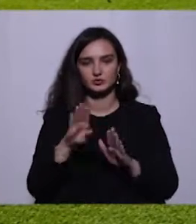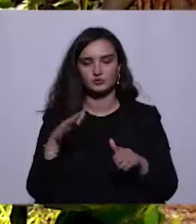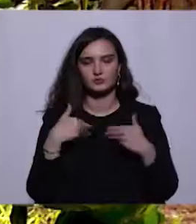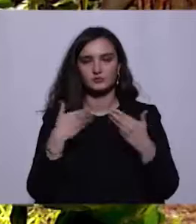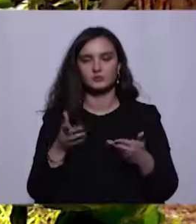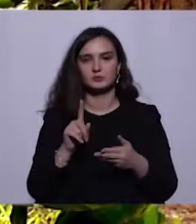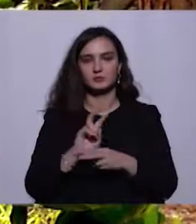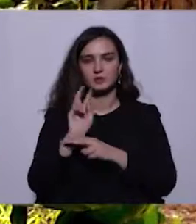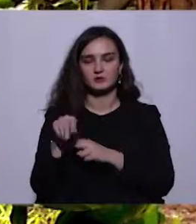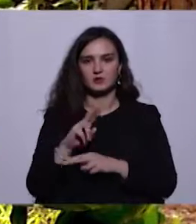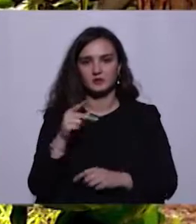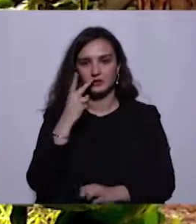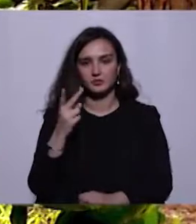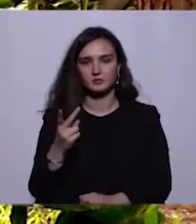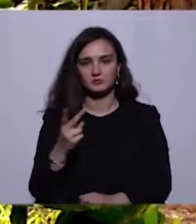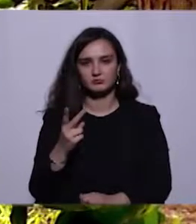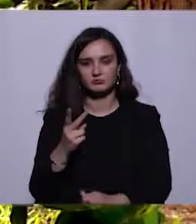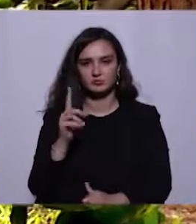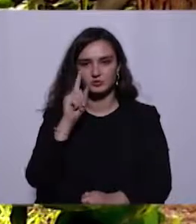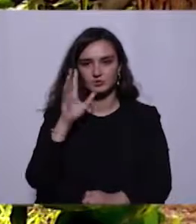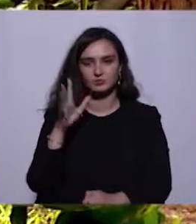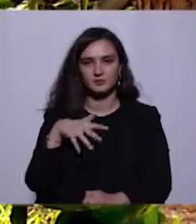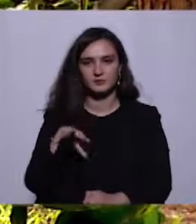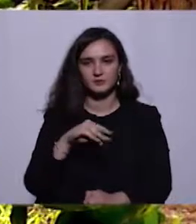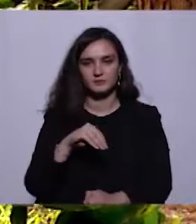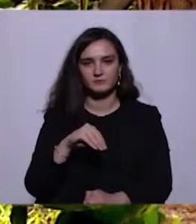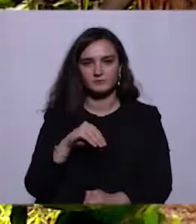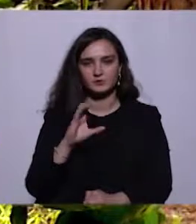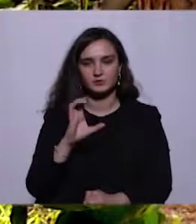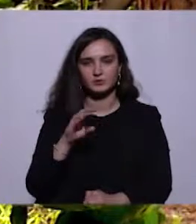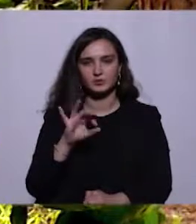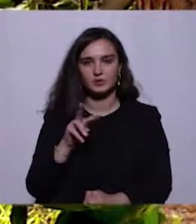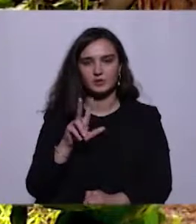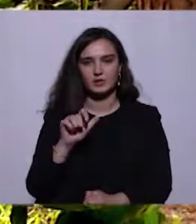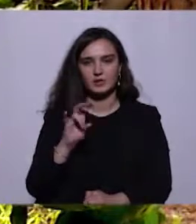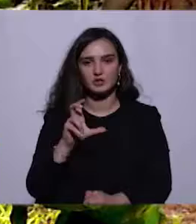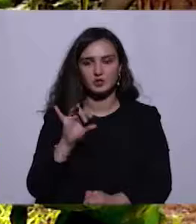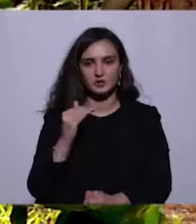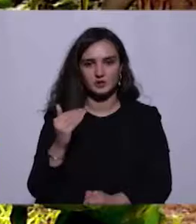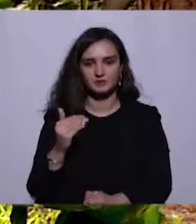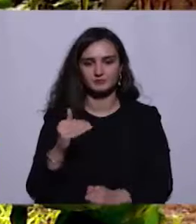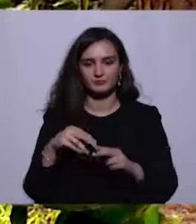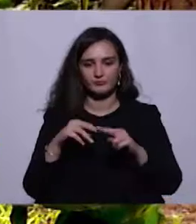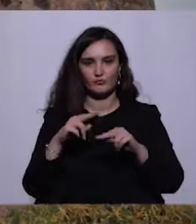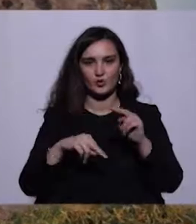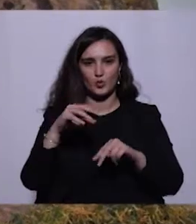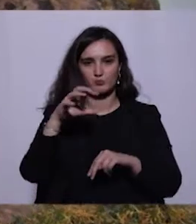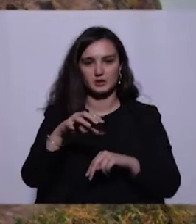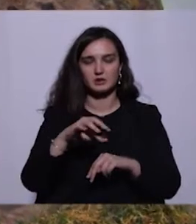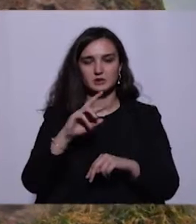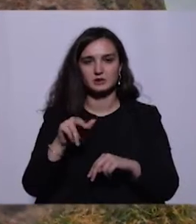რომ წახვიდეთ და ნახოთ საქვეყნოდ ცნობილი სტოუჰენჯის მეგალითური კომპლექსი.